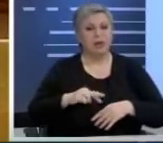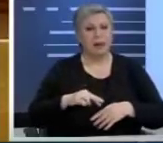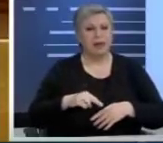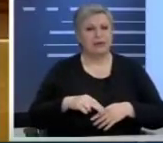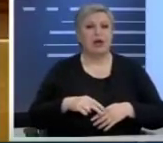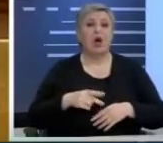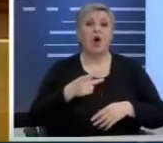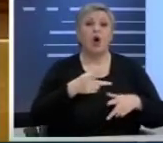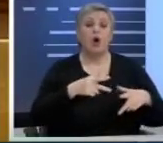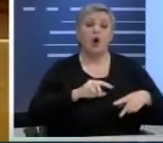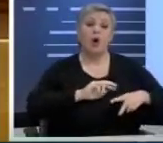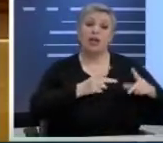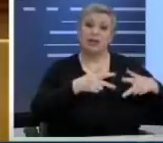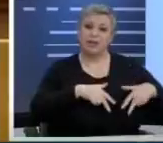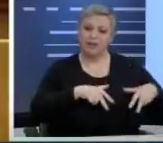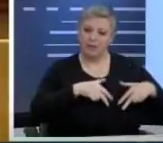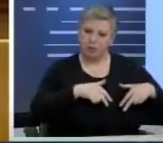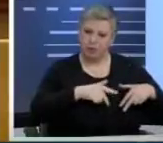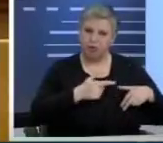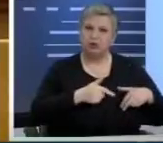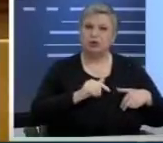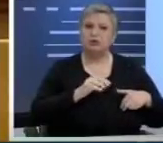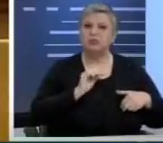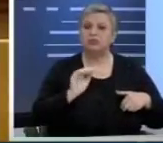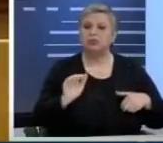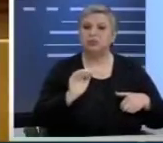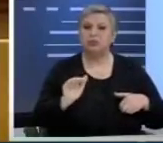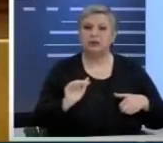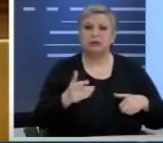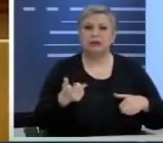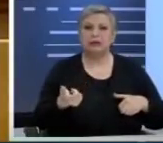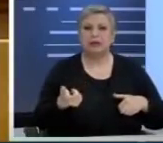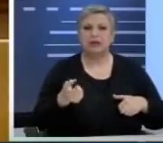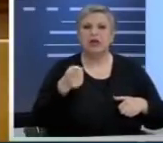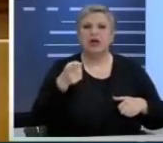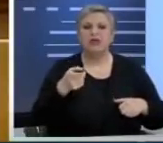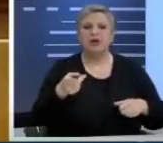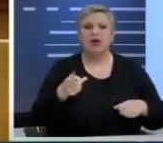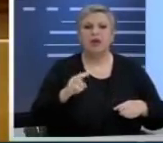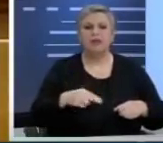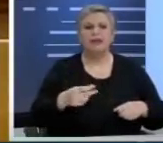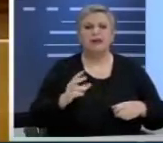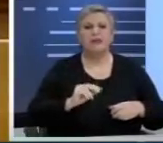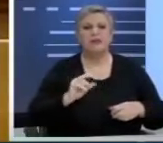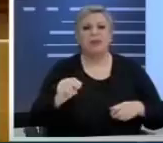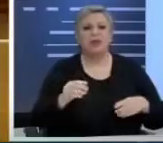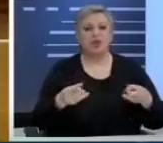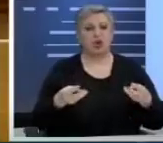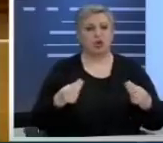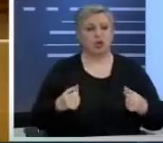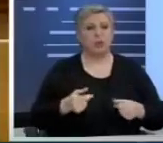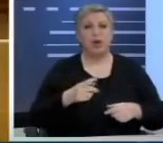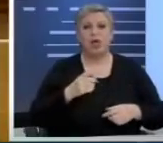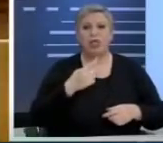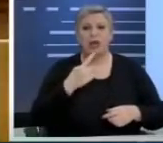έκανε? Ότι και εσείς τα ίδια κάνατε. Αυτό του είπε. Δεν του είπε αν είναι 9 δις στα 4 χρόνια, αν